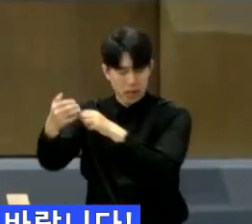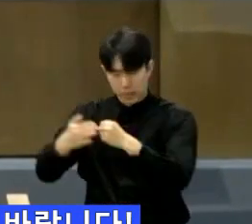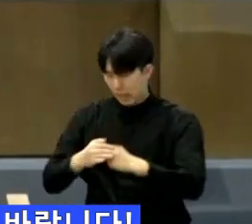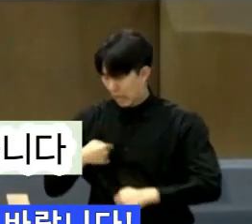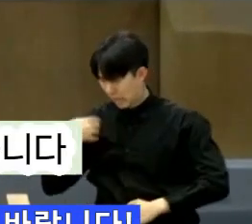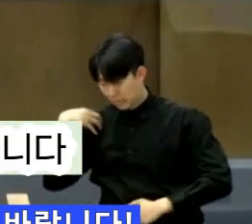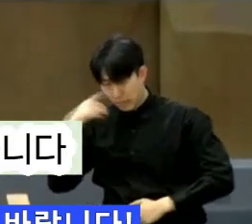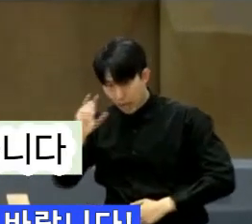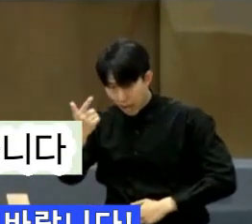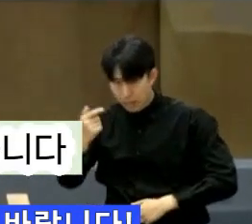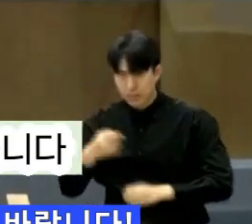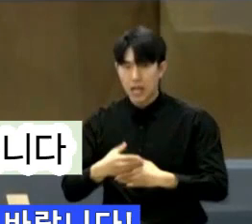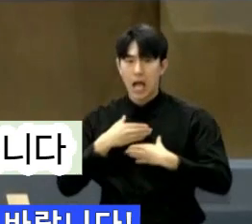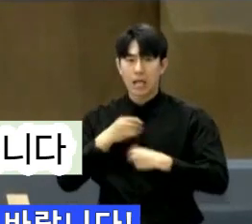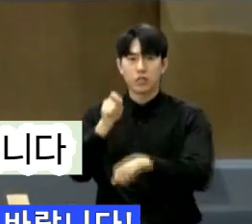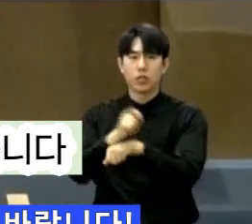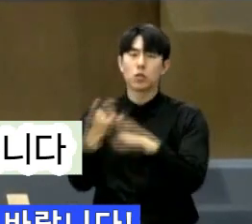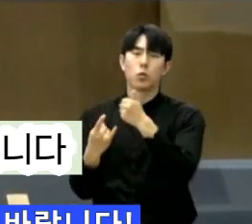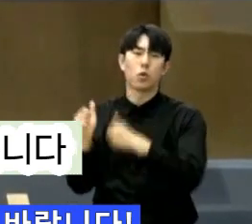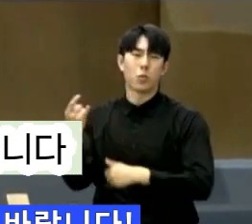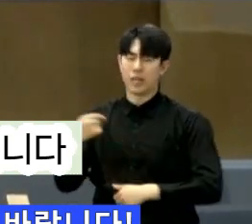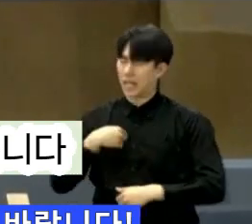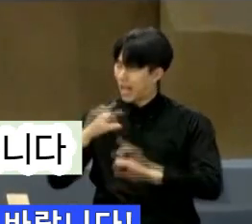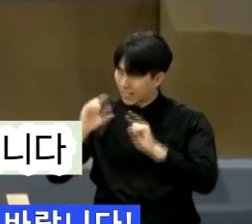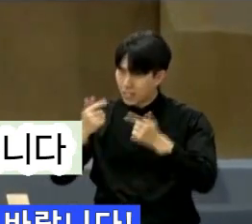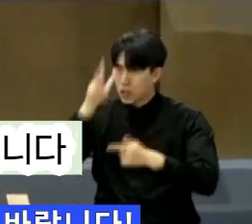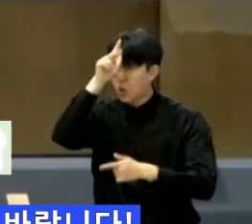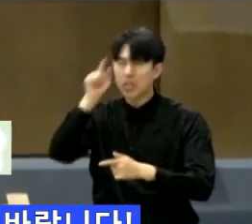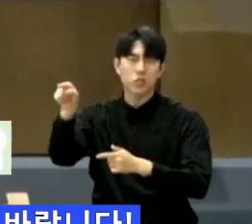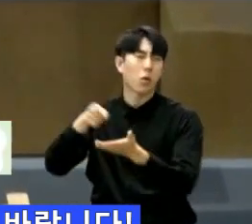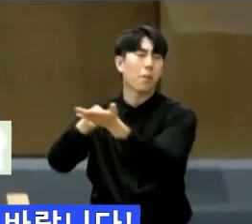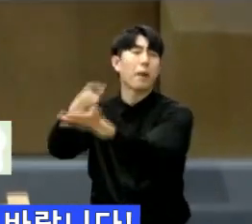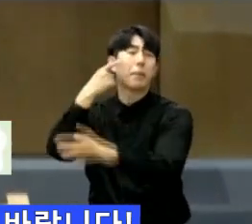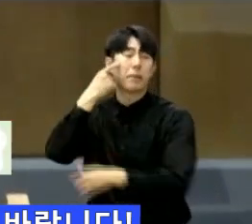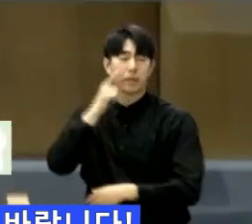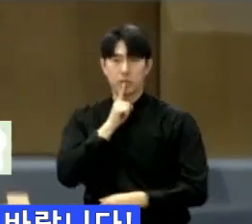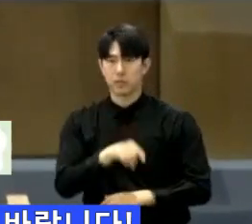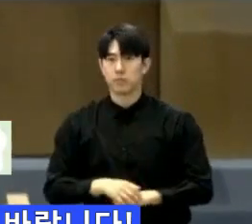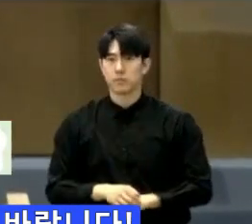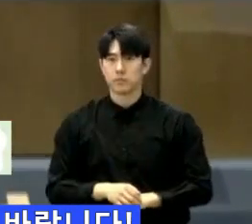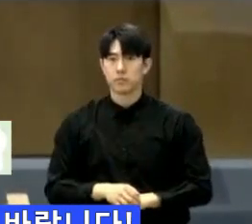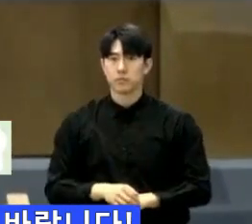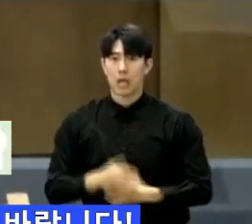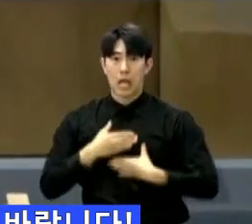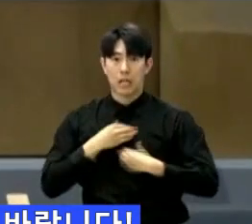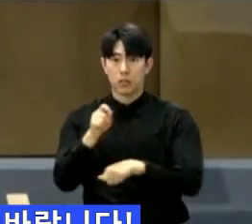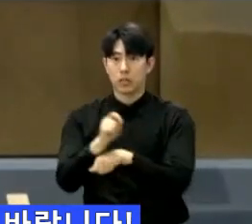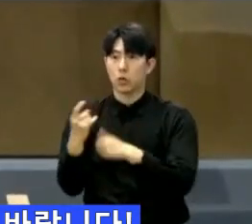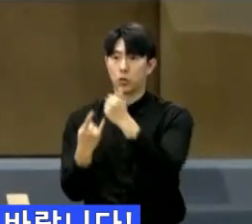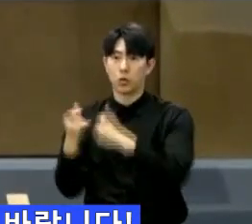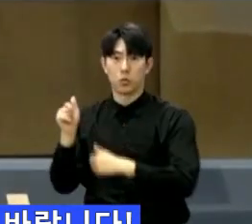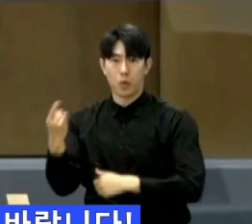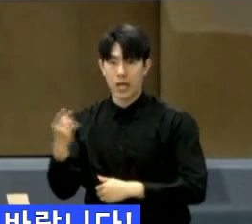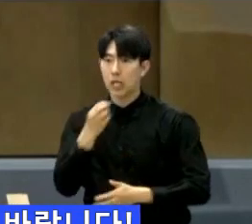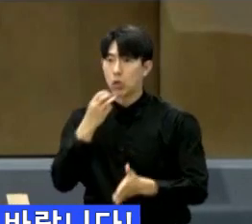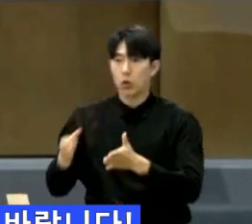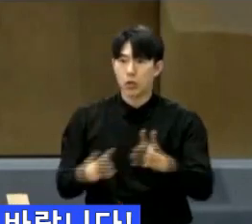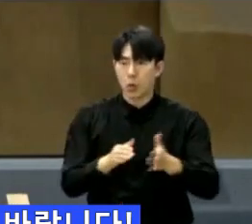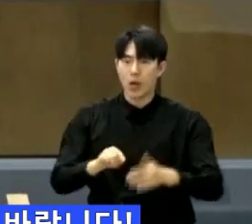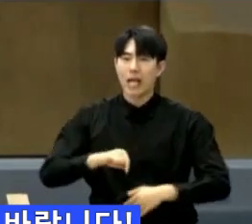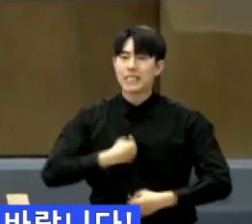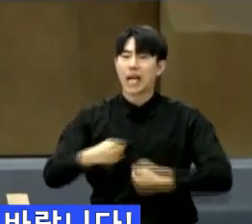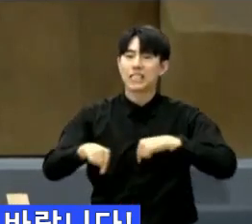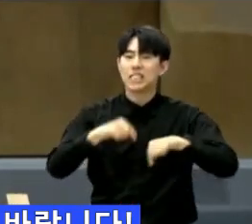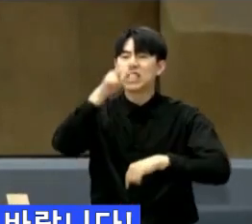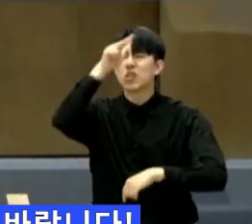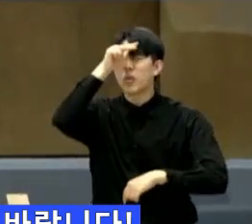아니라 안전행정위원회의 소관이 아닌가라고 주장했습니다. 한편 안전행정위원회는 경기도는 자치경찰 조직 업무만 담당할 뿐